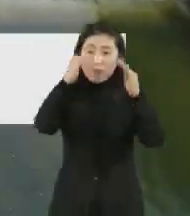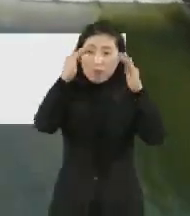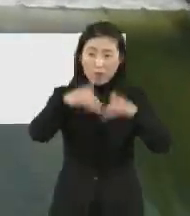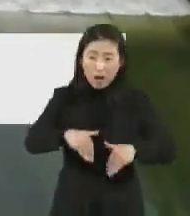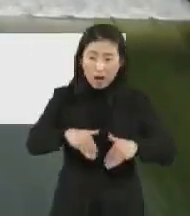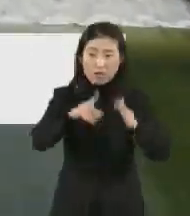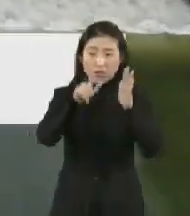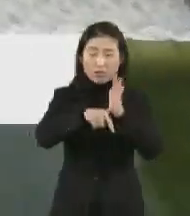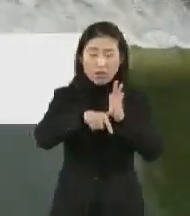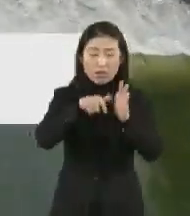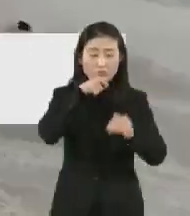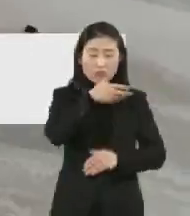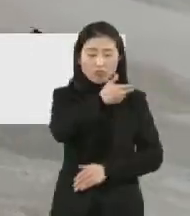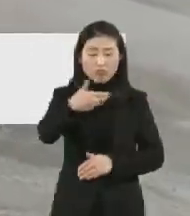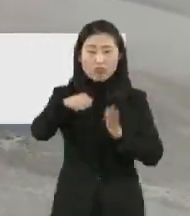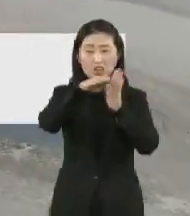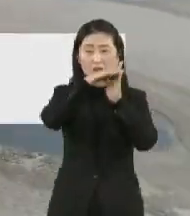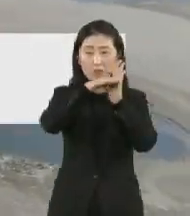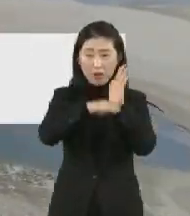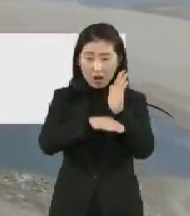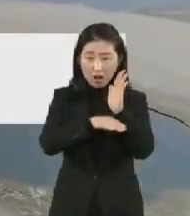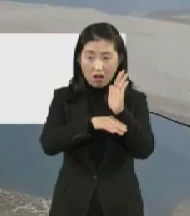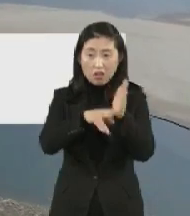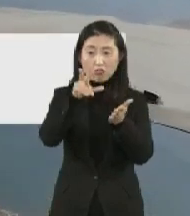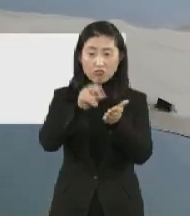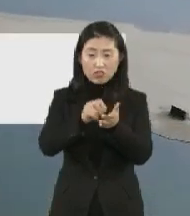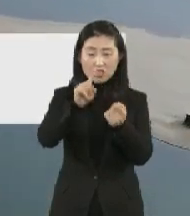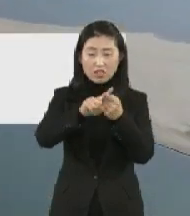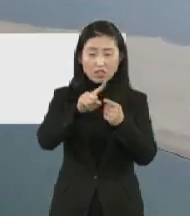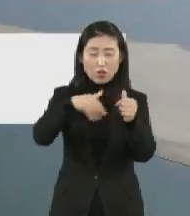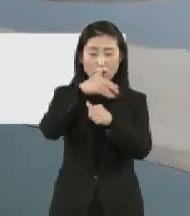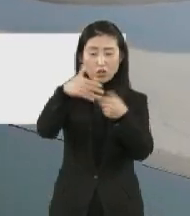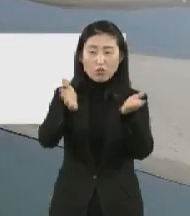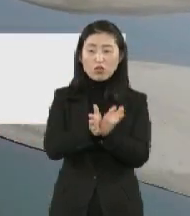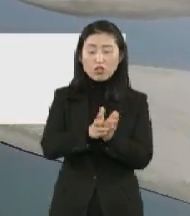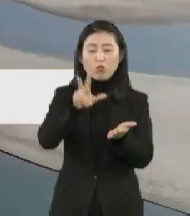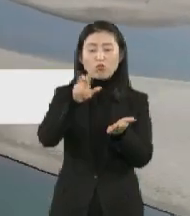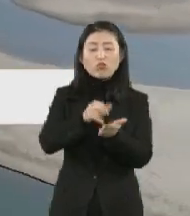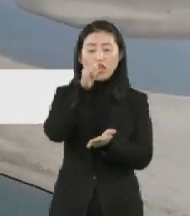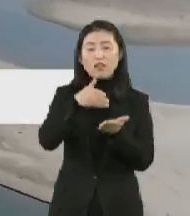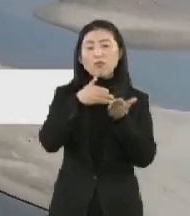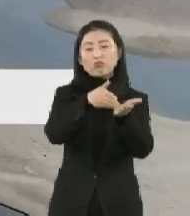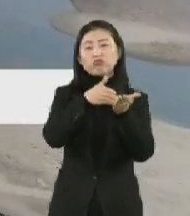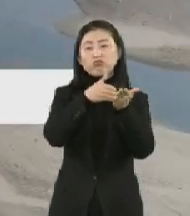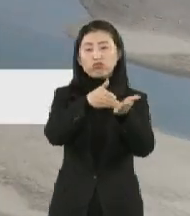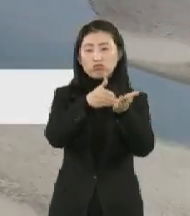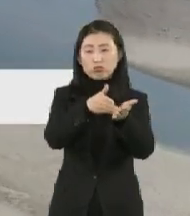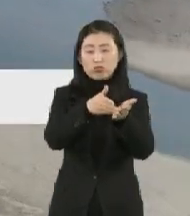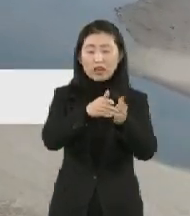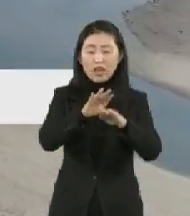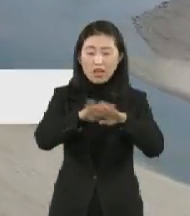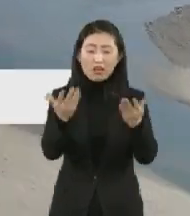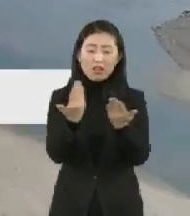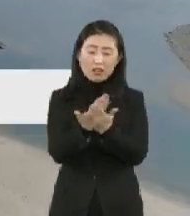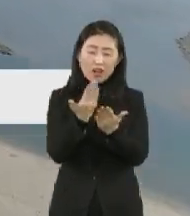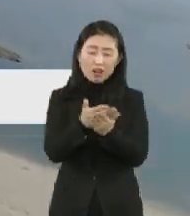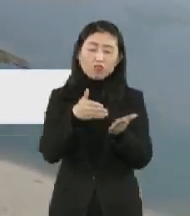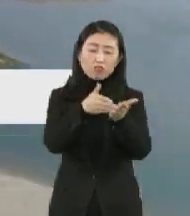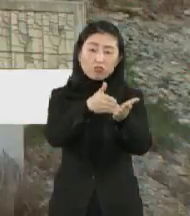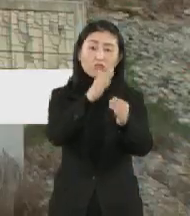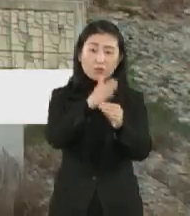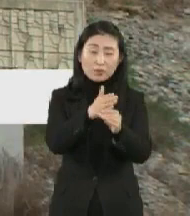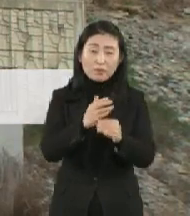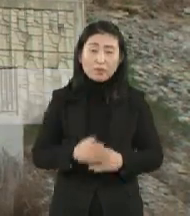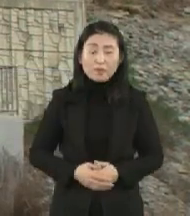시설이라든가 해체 시의 문제점에 대해서 계속 문제 제기를 했었고 거기에 대한 대책 마련을 해달라 제안을